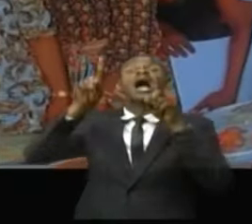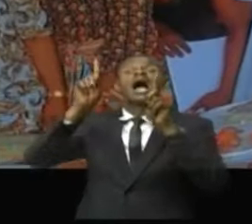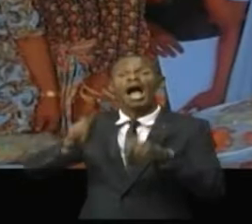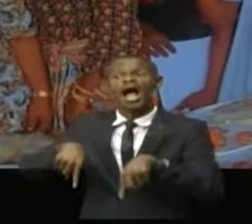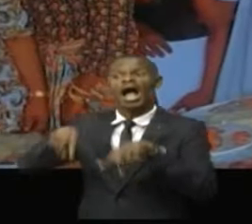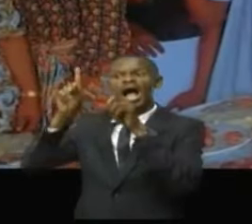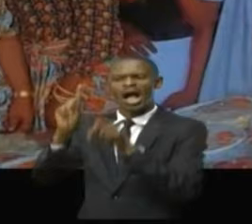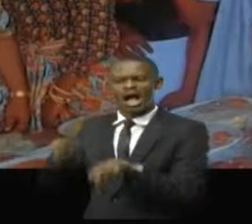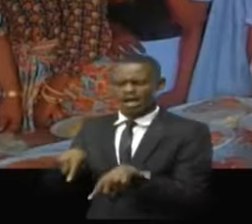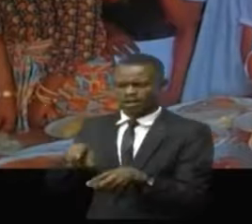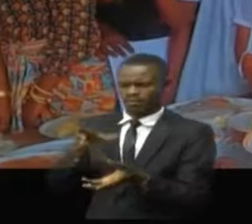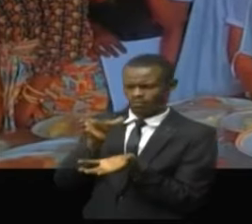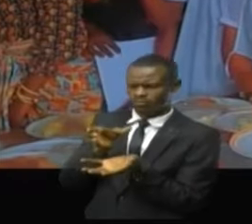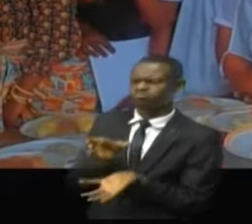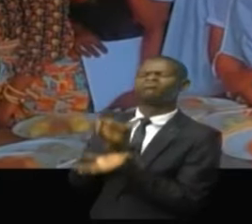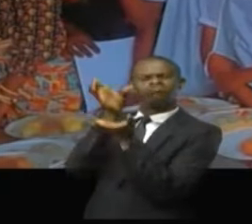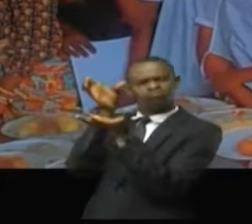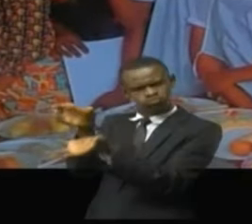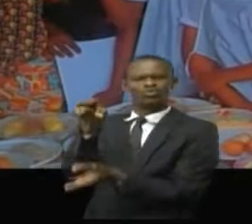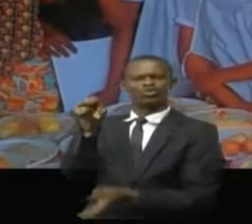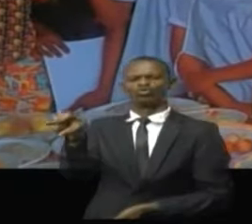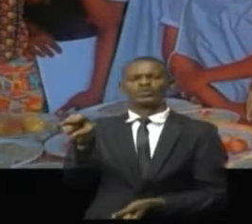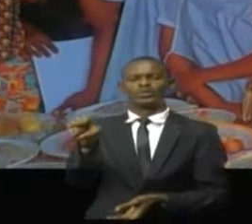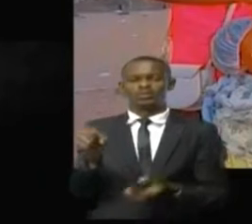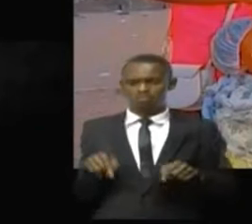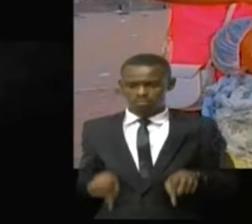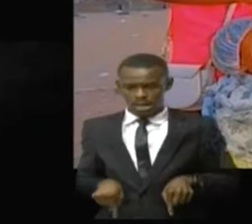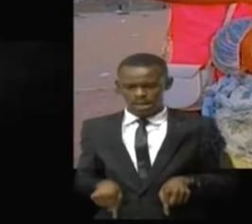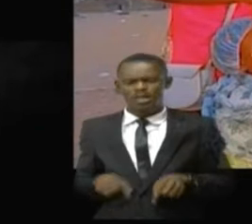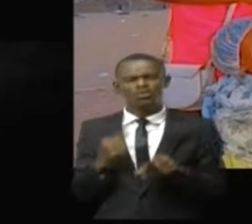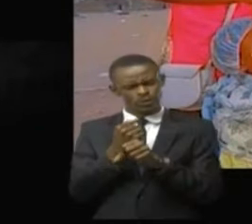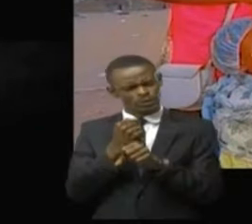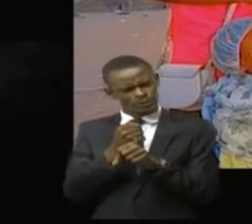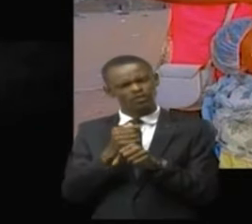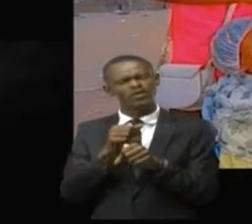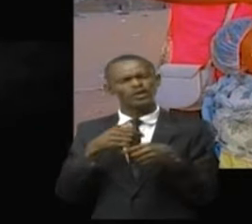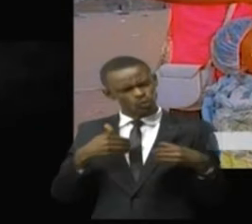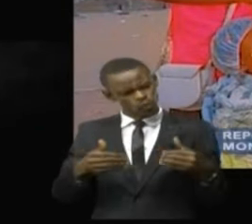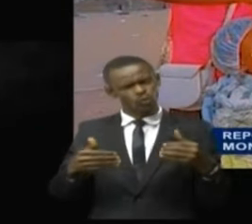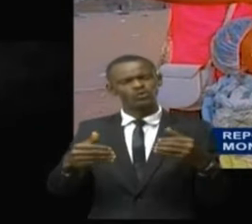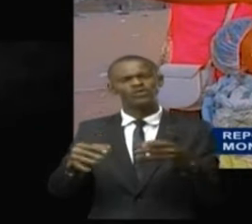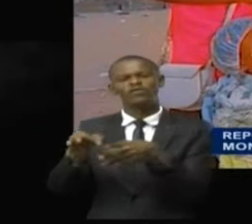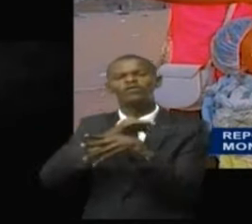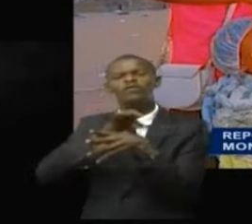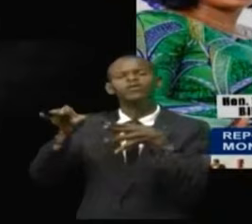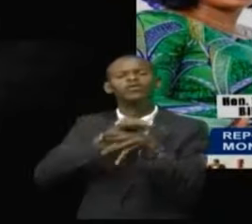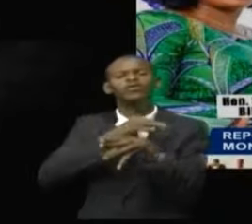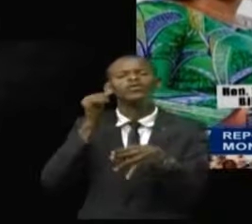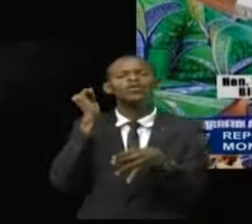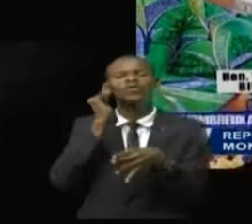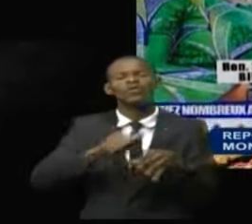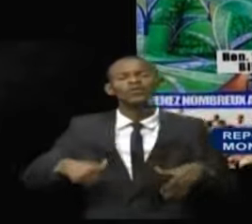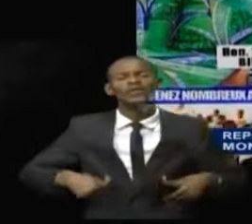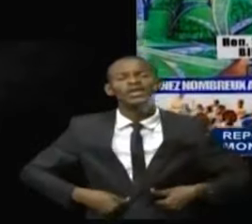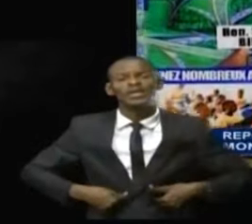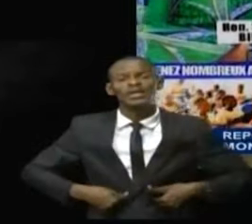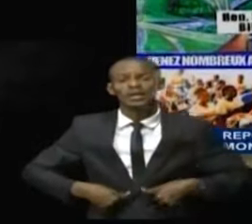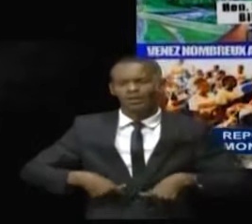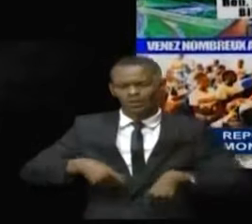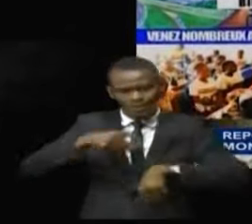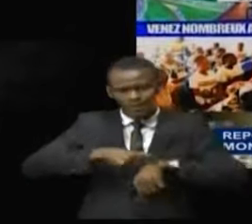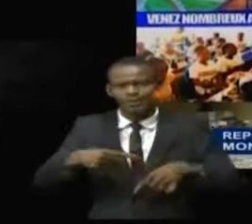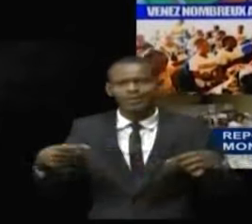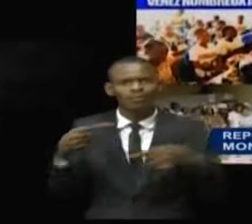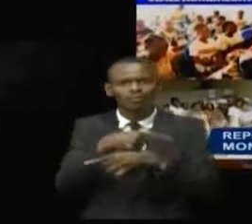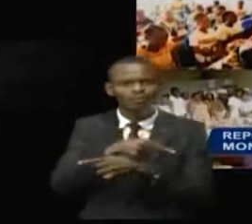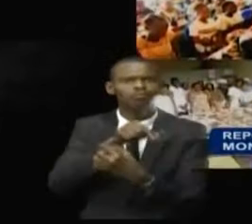fois dans la formation de jeunes filles à travers l'apprentissage des métiers dans un contexte des guerres d'agression dans